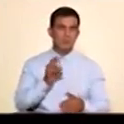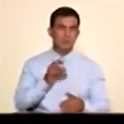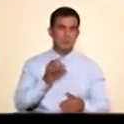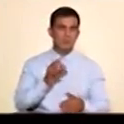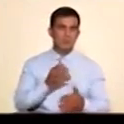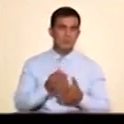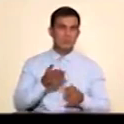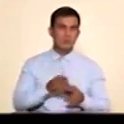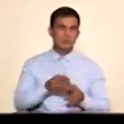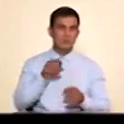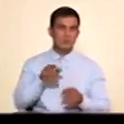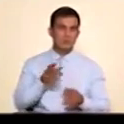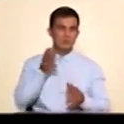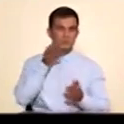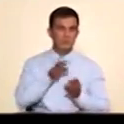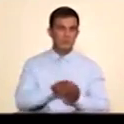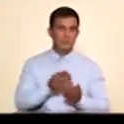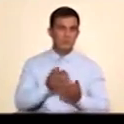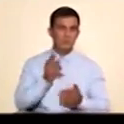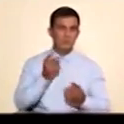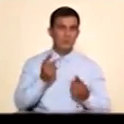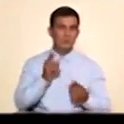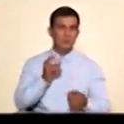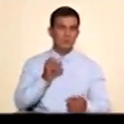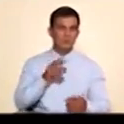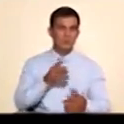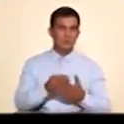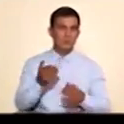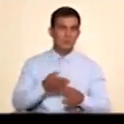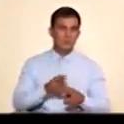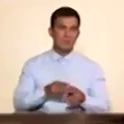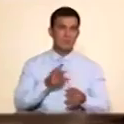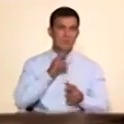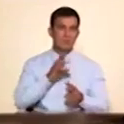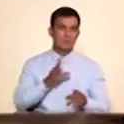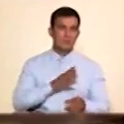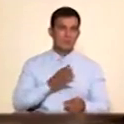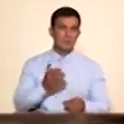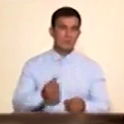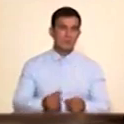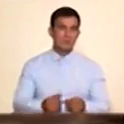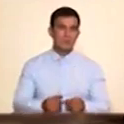qabrini Buyuk Karlga, demak, taqdim etganligini guvohi bo'lamiz. Ya'ni